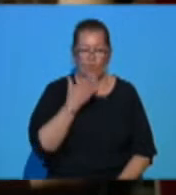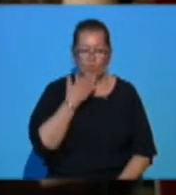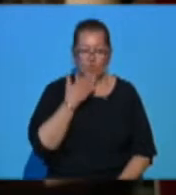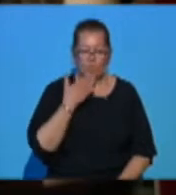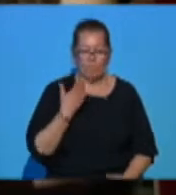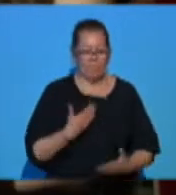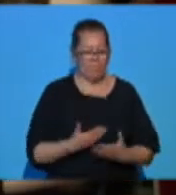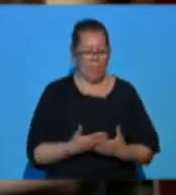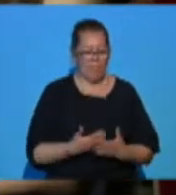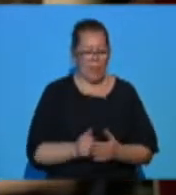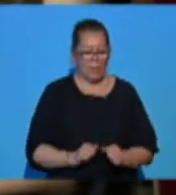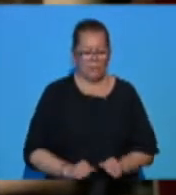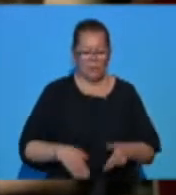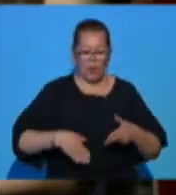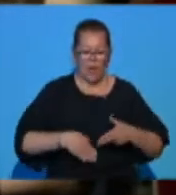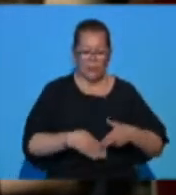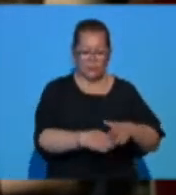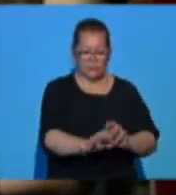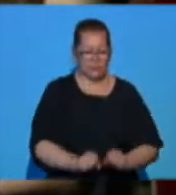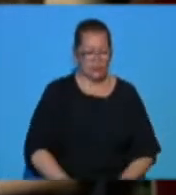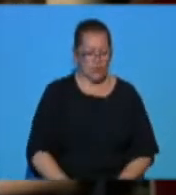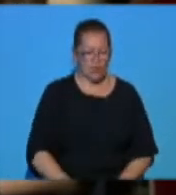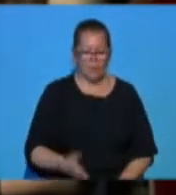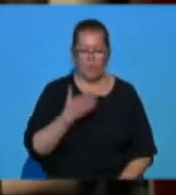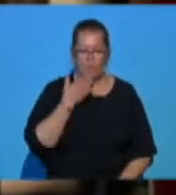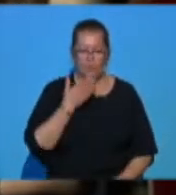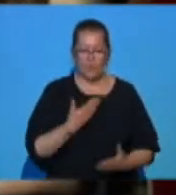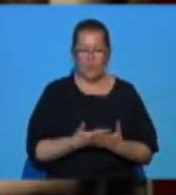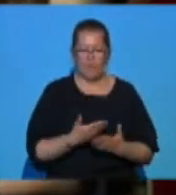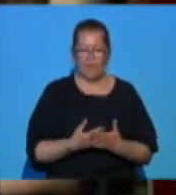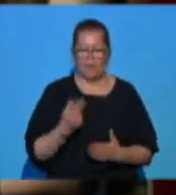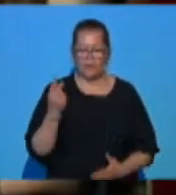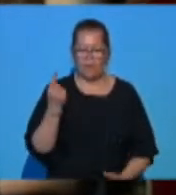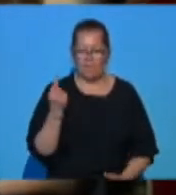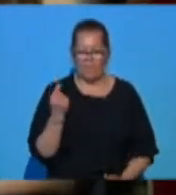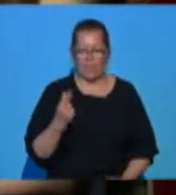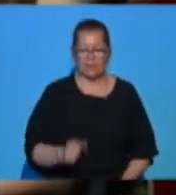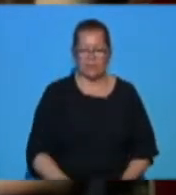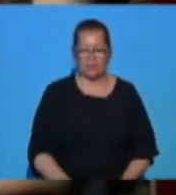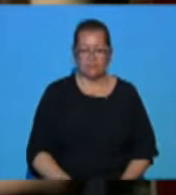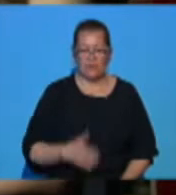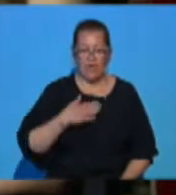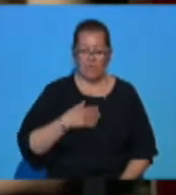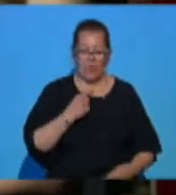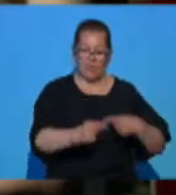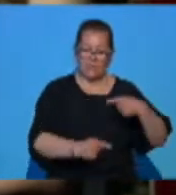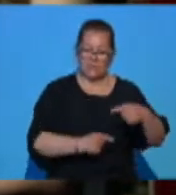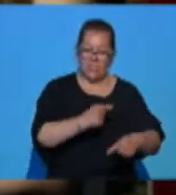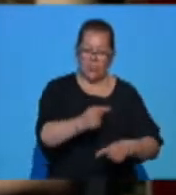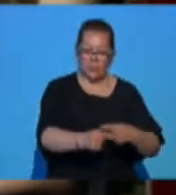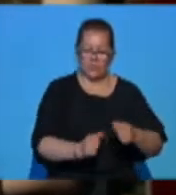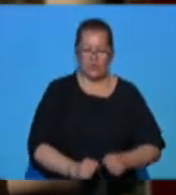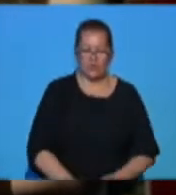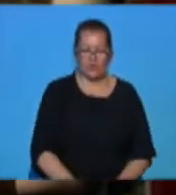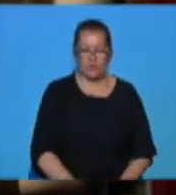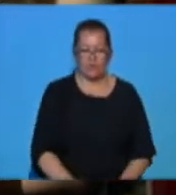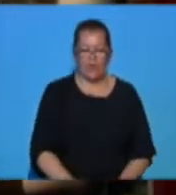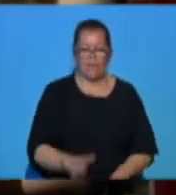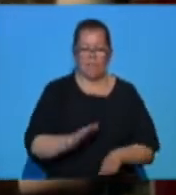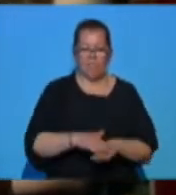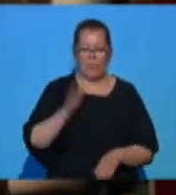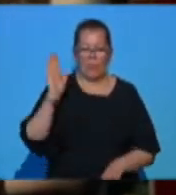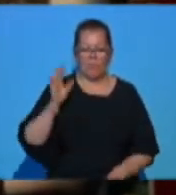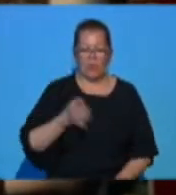pentru asta, vă mulțumim pentru acest parteneriat pe care vrem să-l continuăm în anii care vor veni. Și